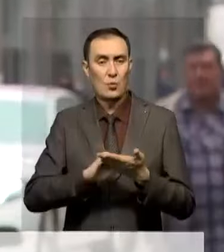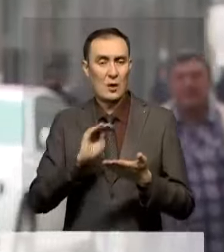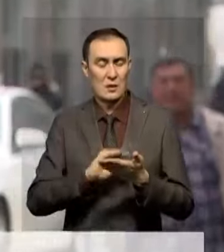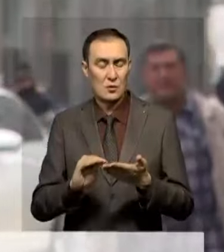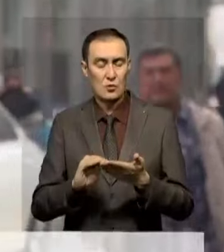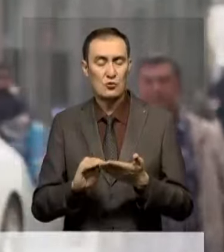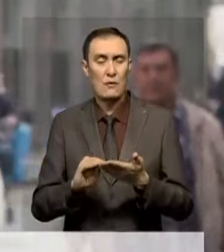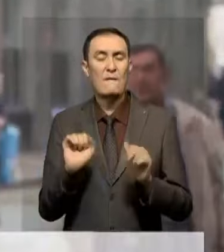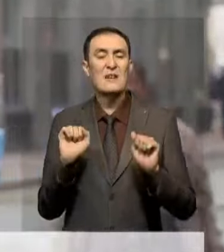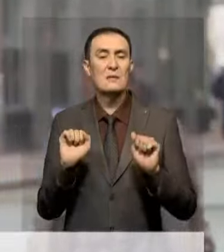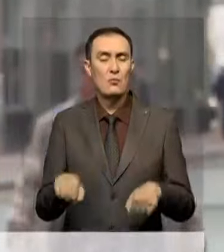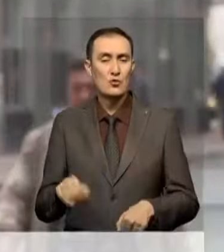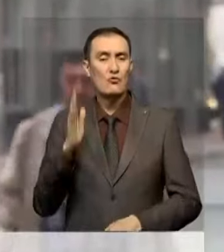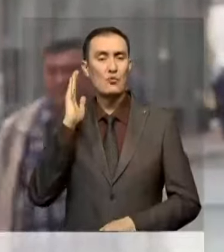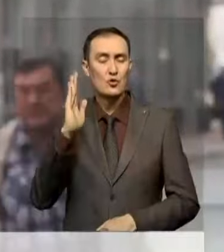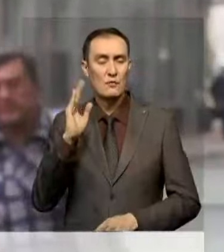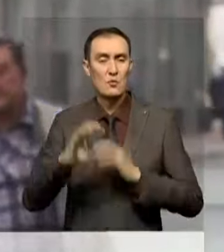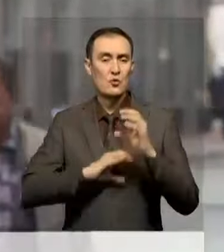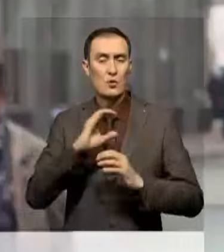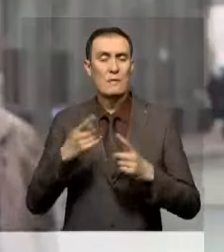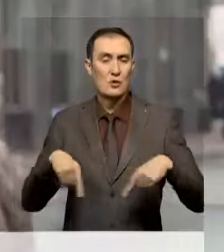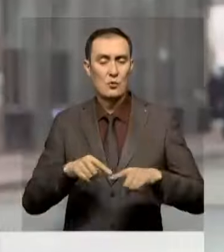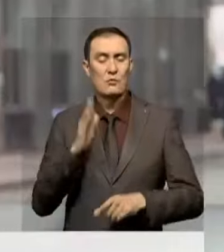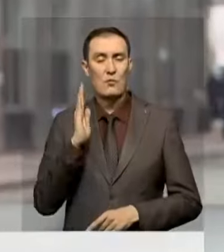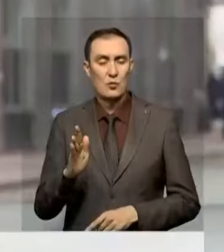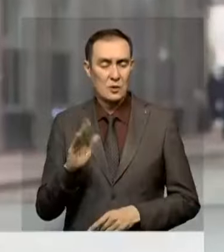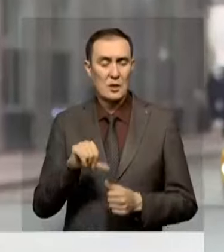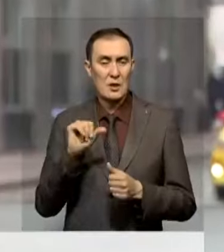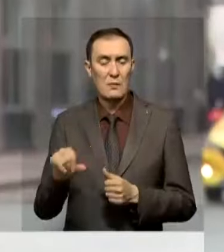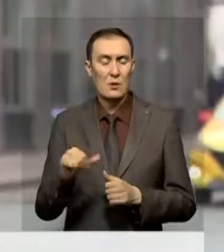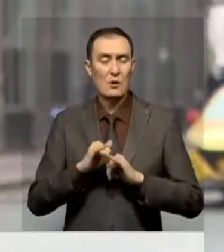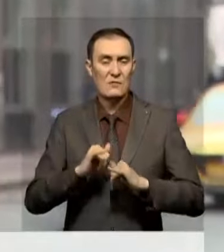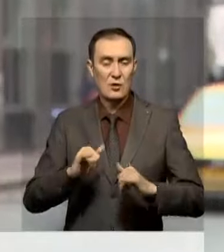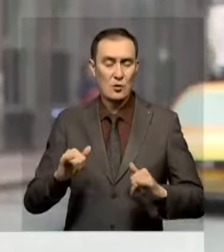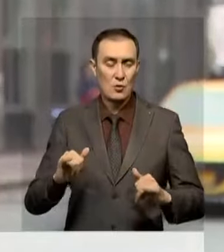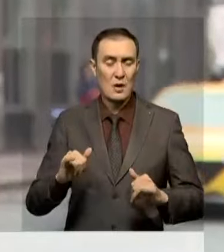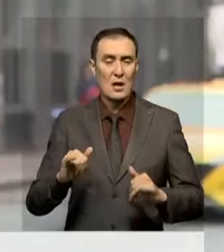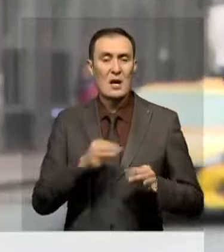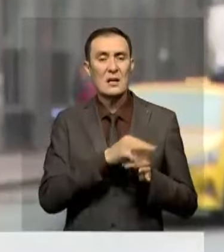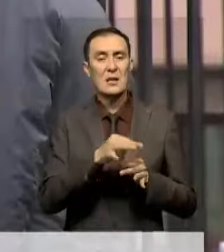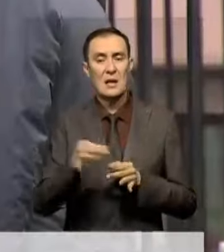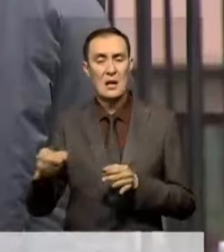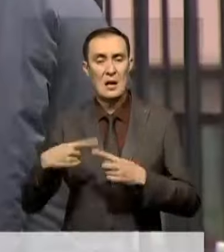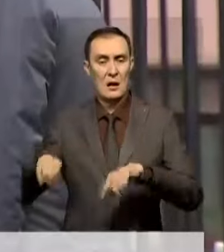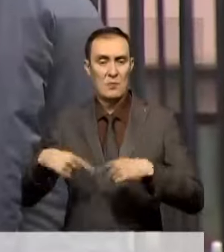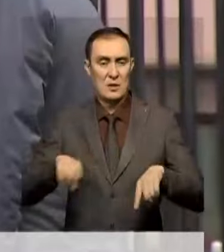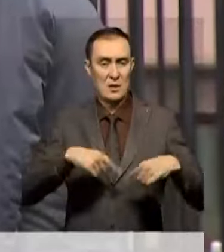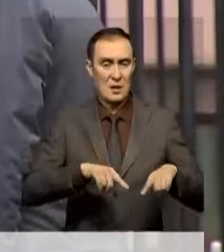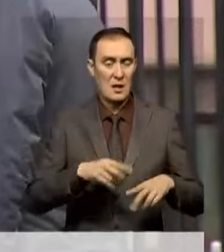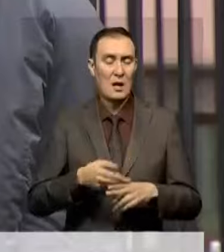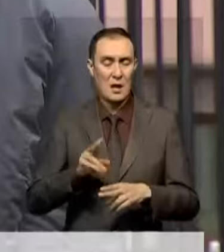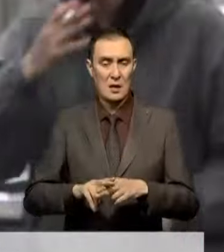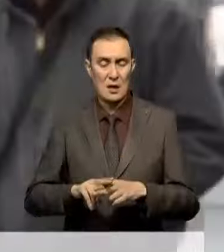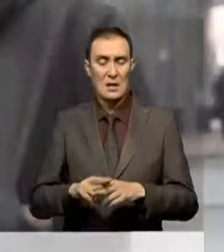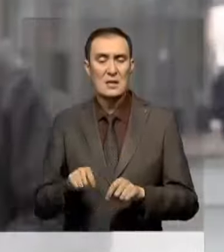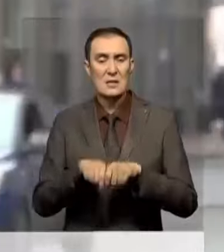видимо, будущее мирового сообщества будет именно по пути формирования региональных объединений. Это в первую